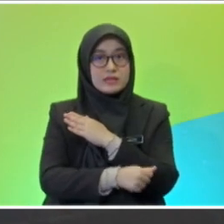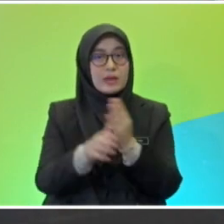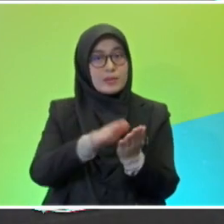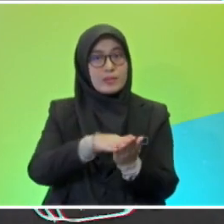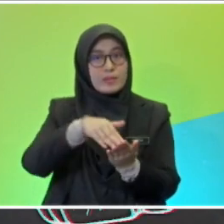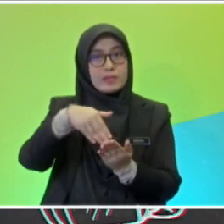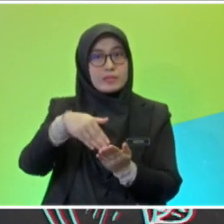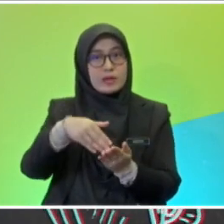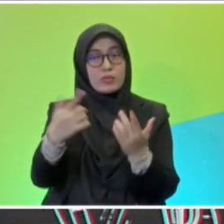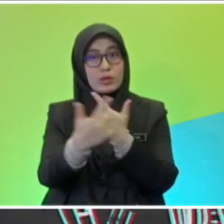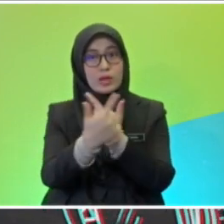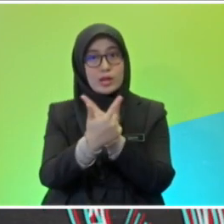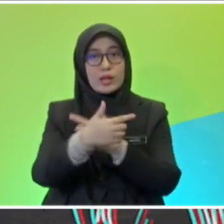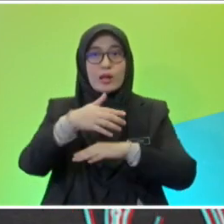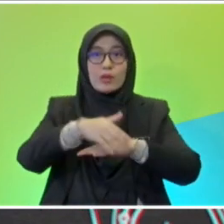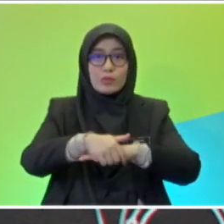ada